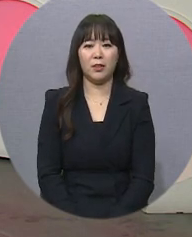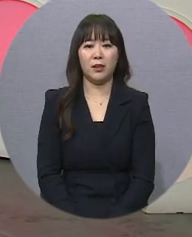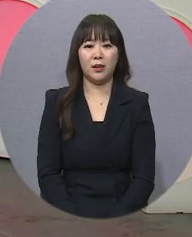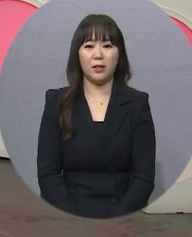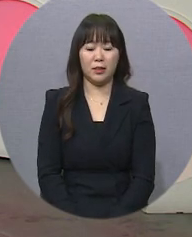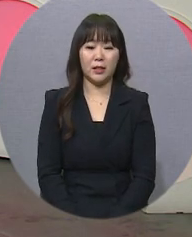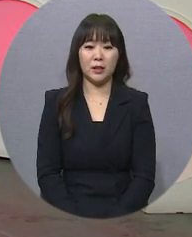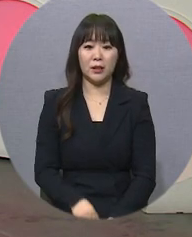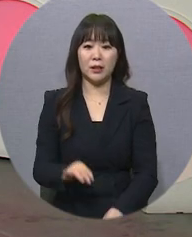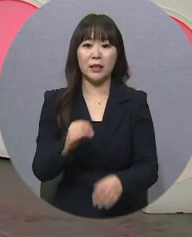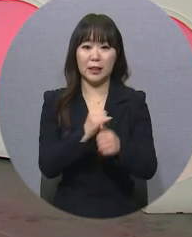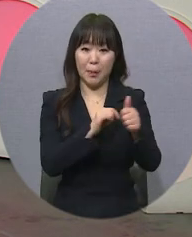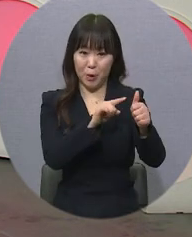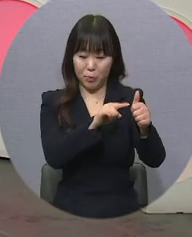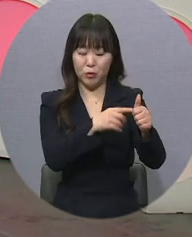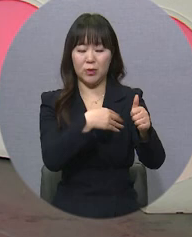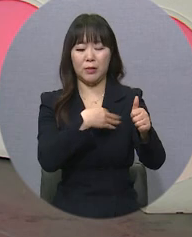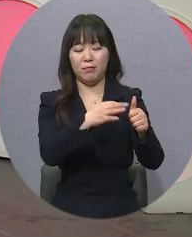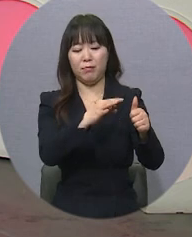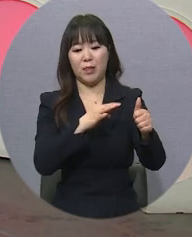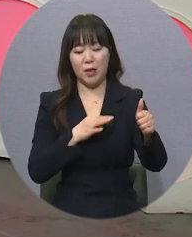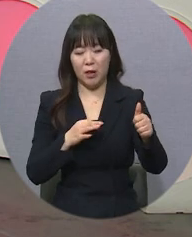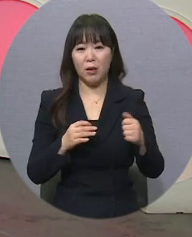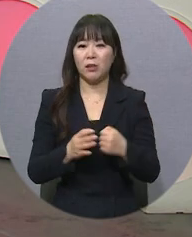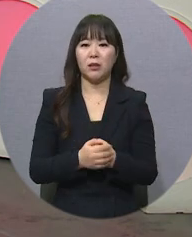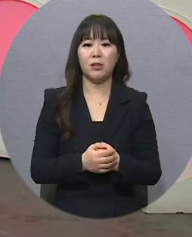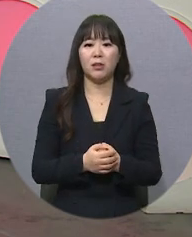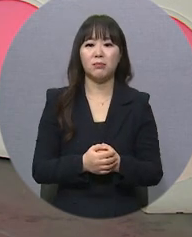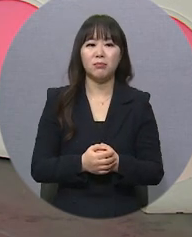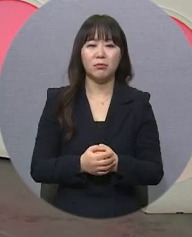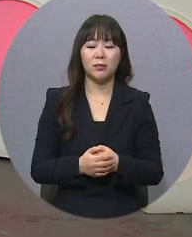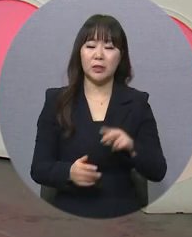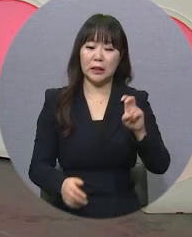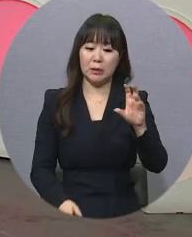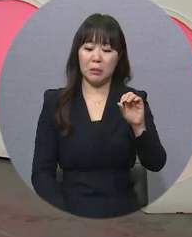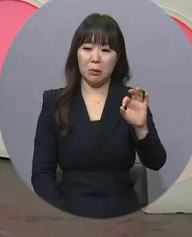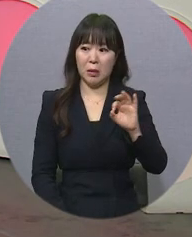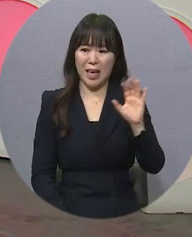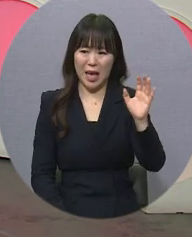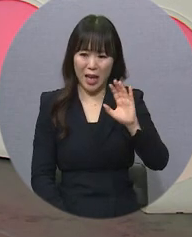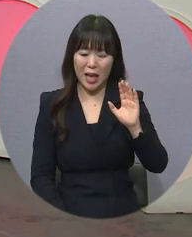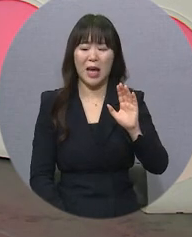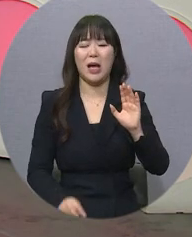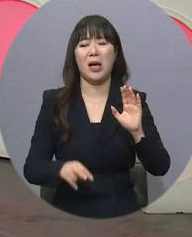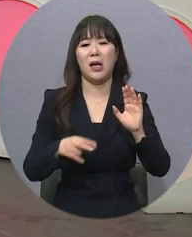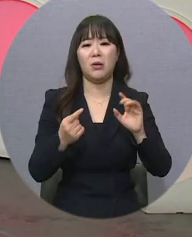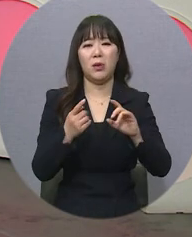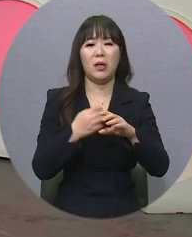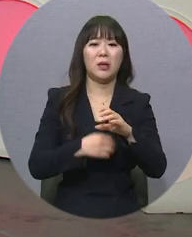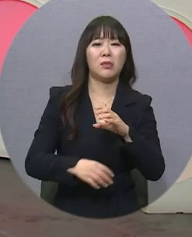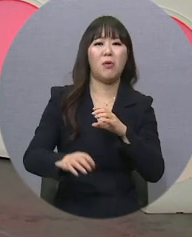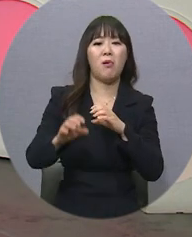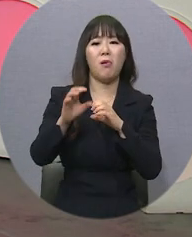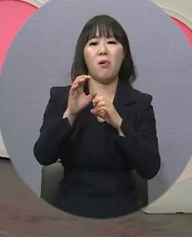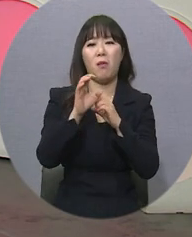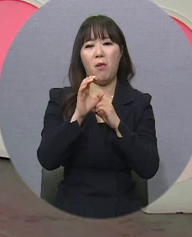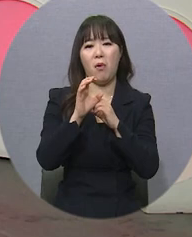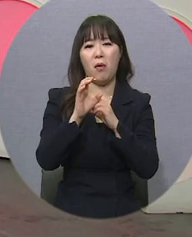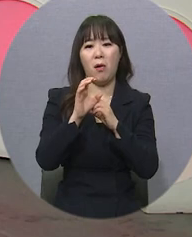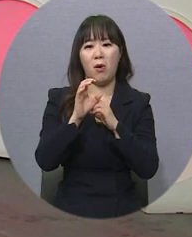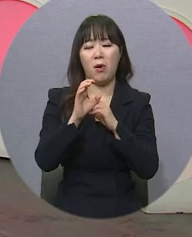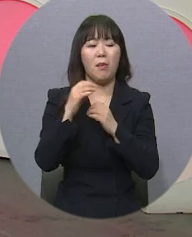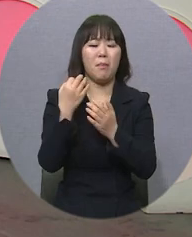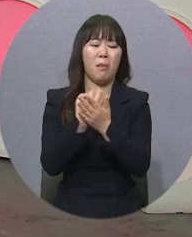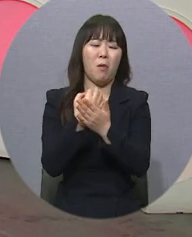그 남편분은 남편분은 이 돈을 받지 않아도 몇 배 더 번